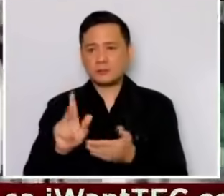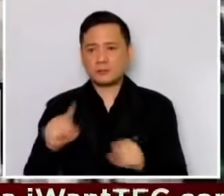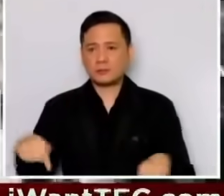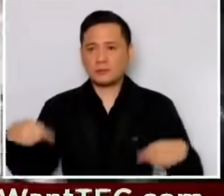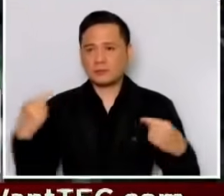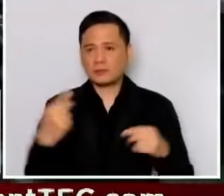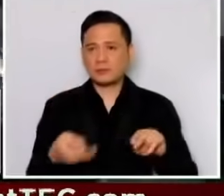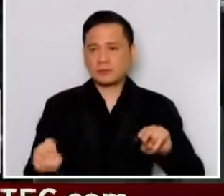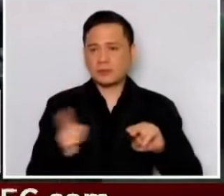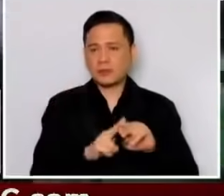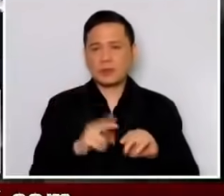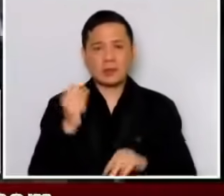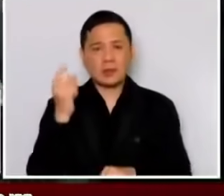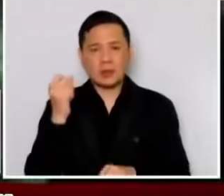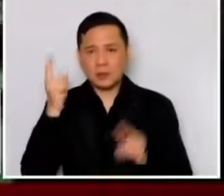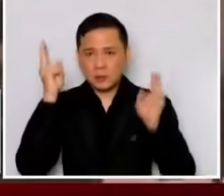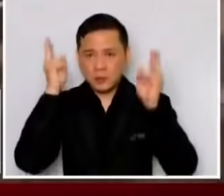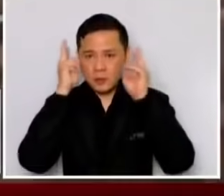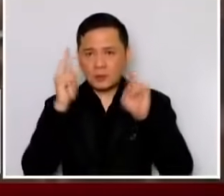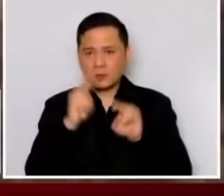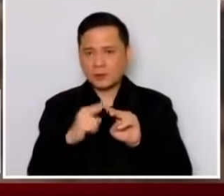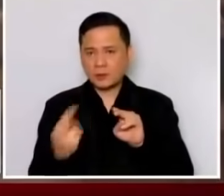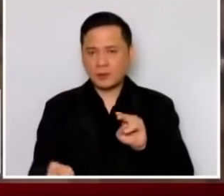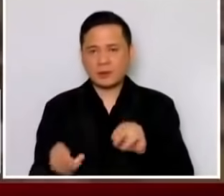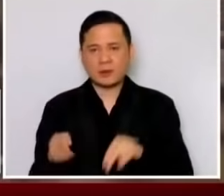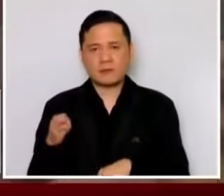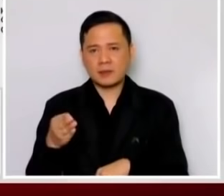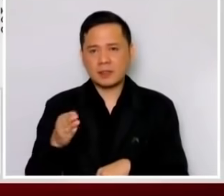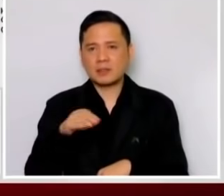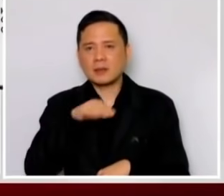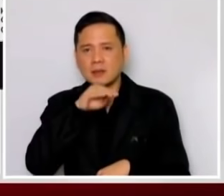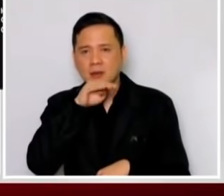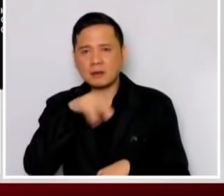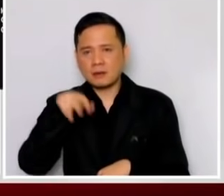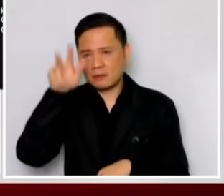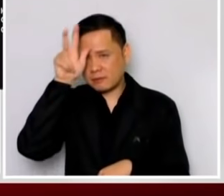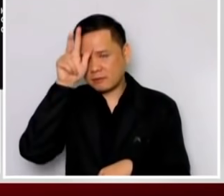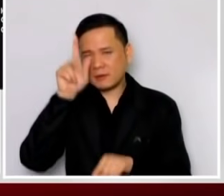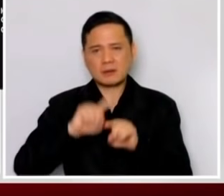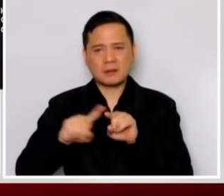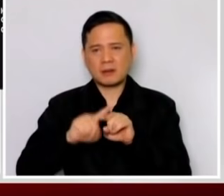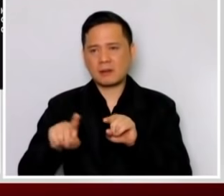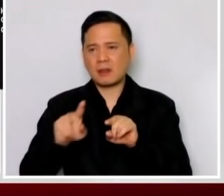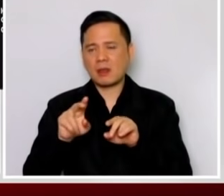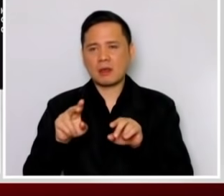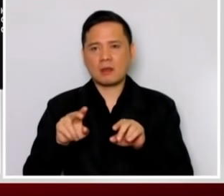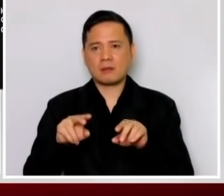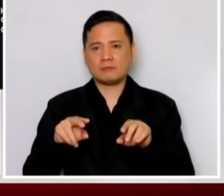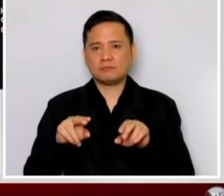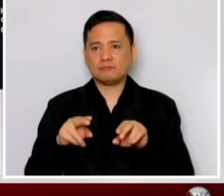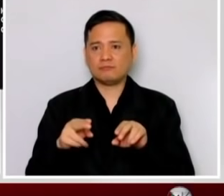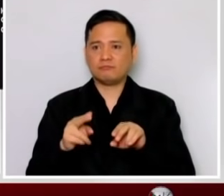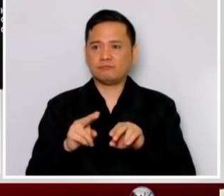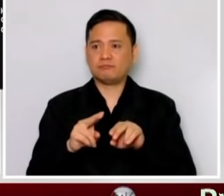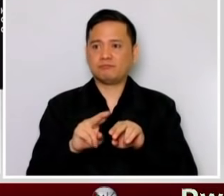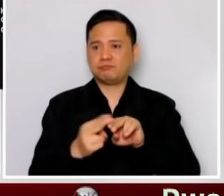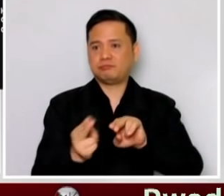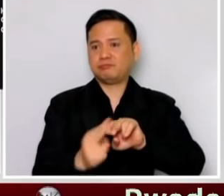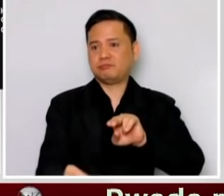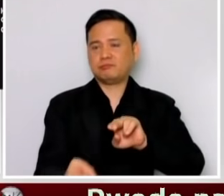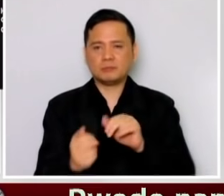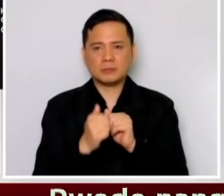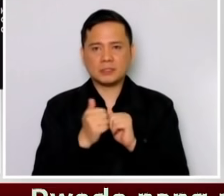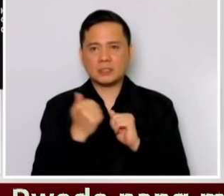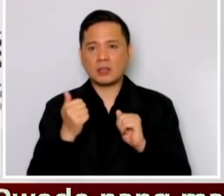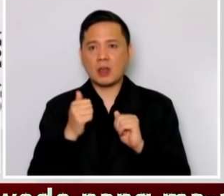ng mga gulay at ang pagbagal ng inflation sa isda at karne ay kabilang sa mga dahilan para bumagal ang inflation. Pero habang pababa